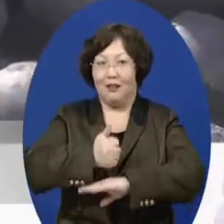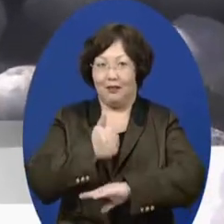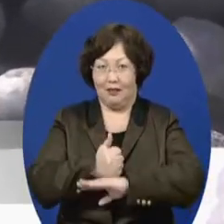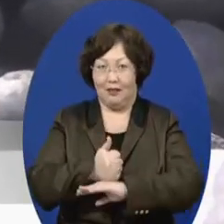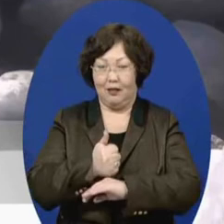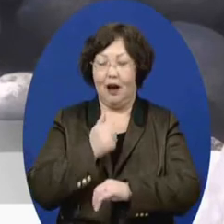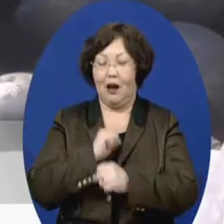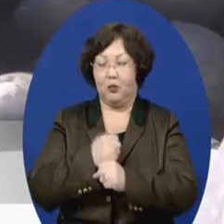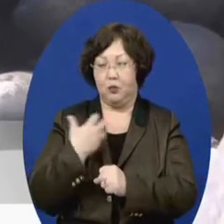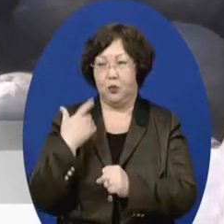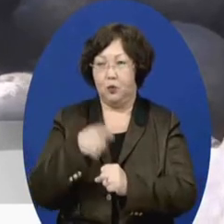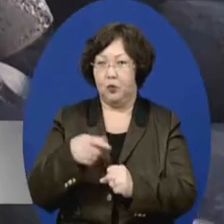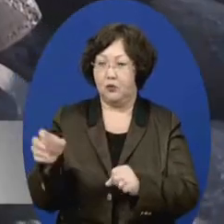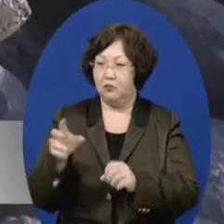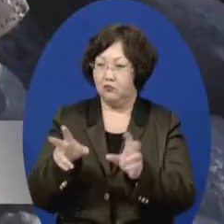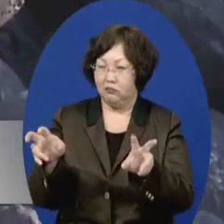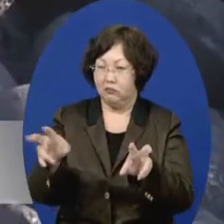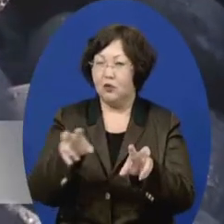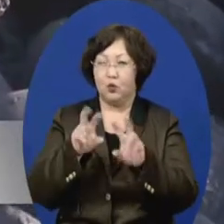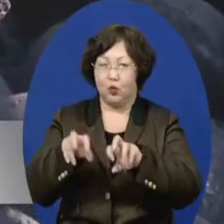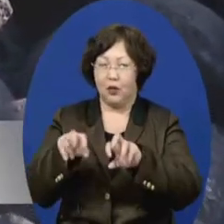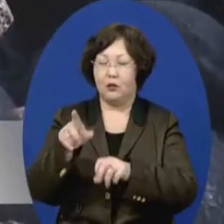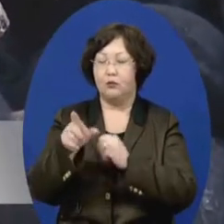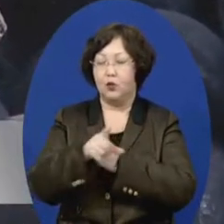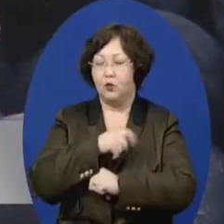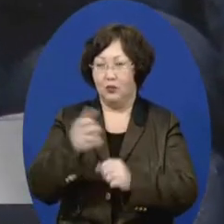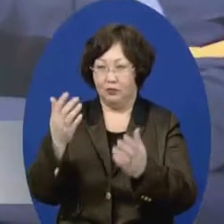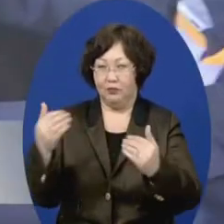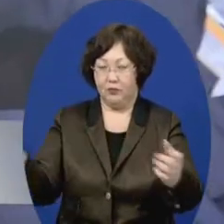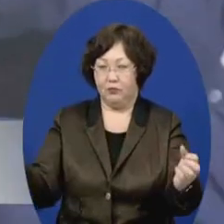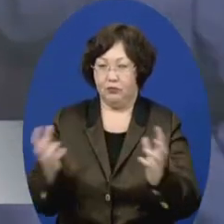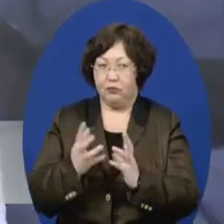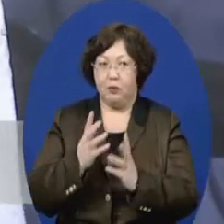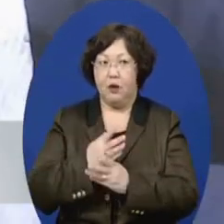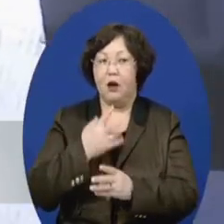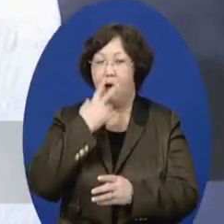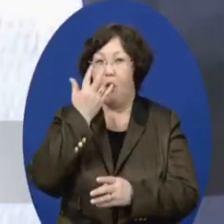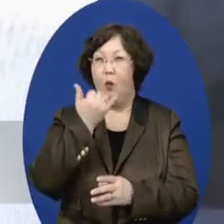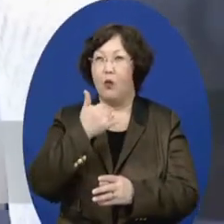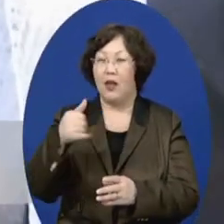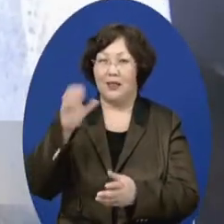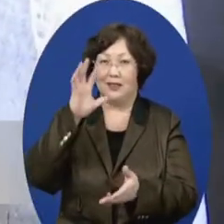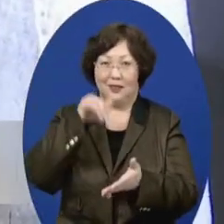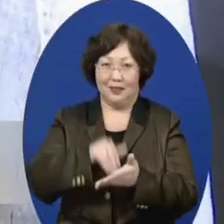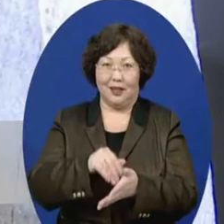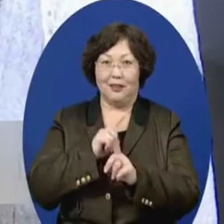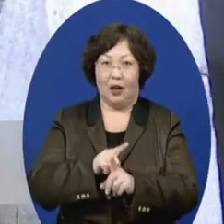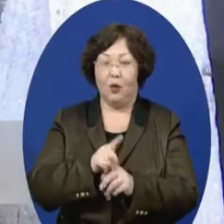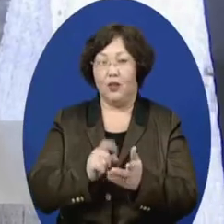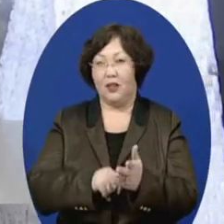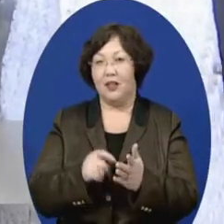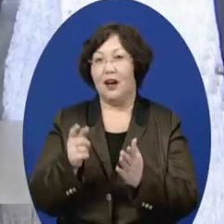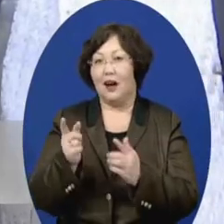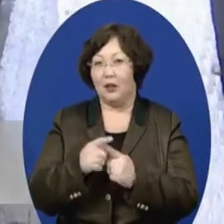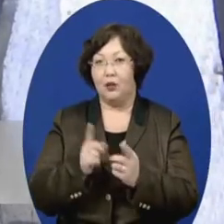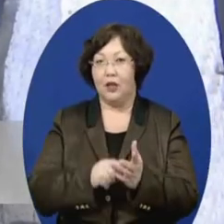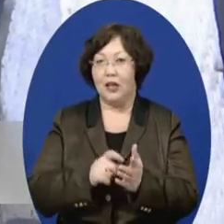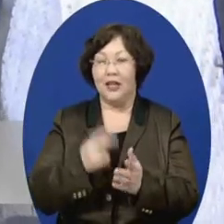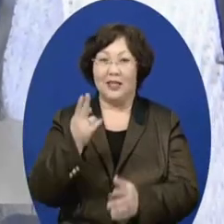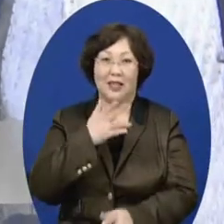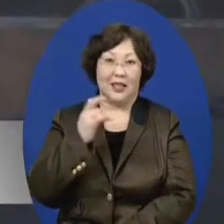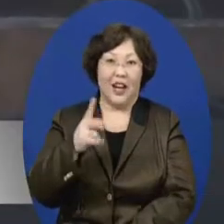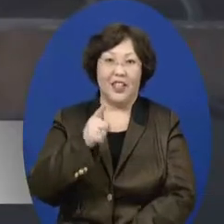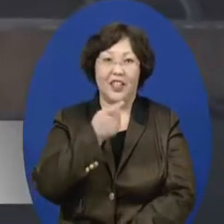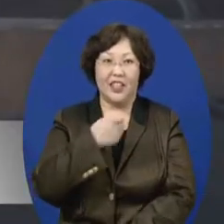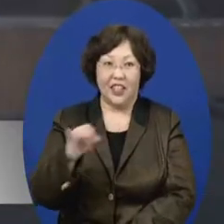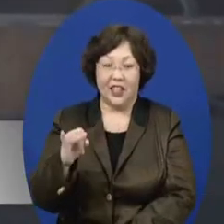байгуулагдаж судлаачдын баг бүрдүүлсэн байна. Мөн утааны стандарт тогтоох шаардлага үүссэн гэдэг дүгнэлтэд хүрчээ. Цаашид цахилгаан болон